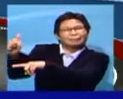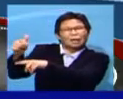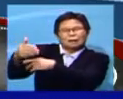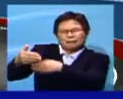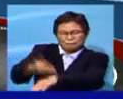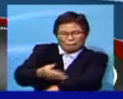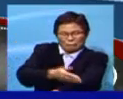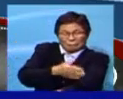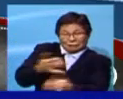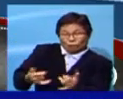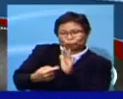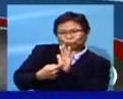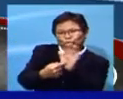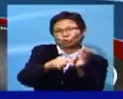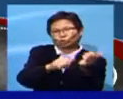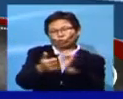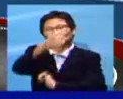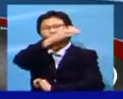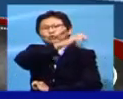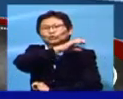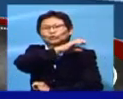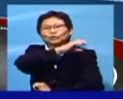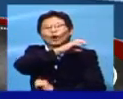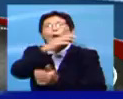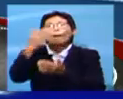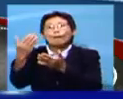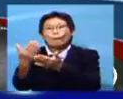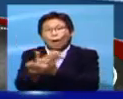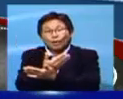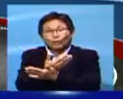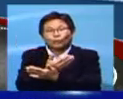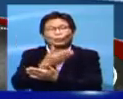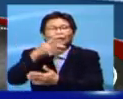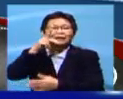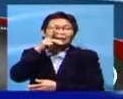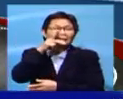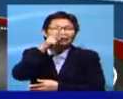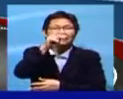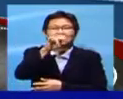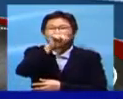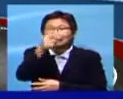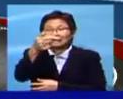prestasi semasa yang ditunjukkan jurulatih inim Kedah ketika